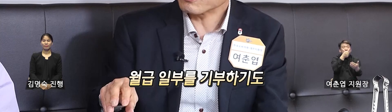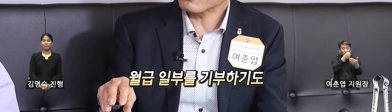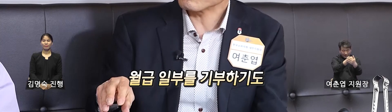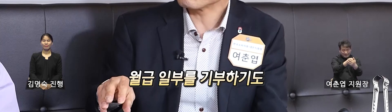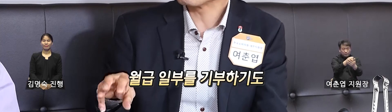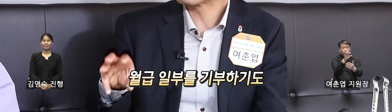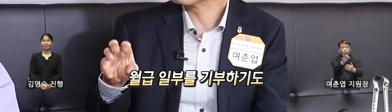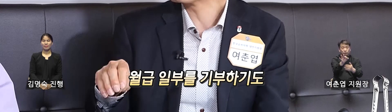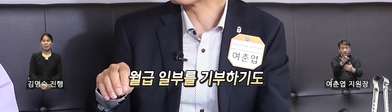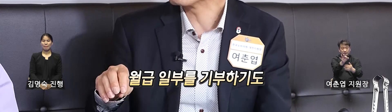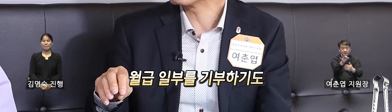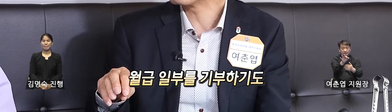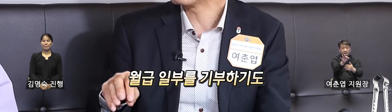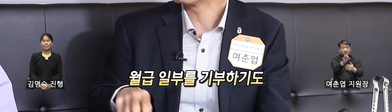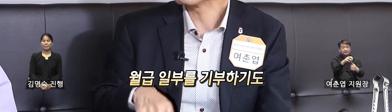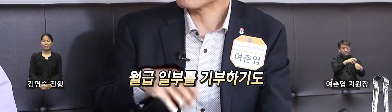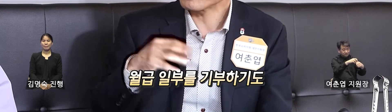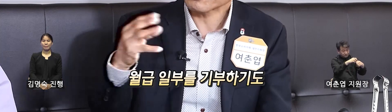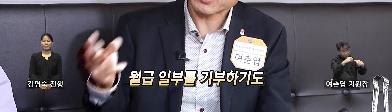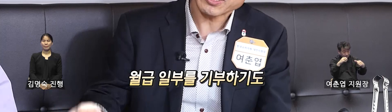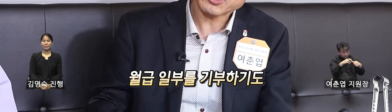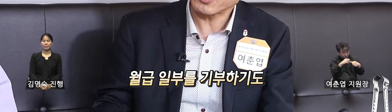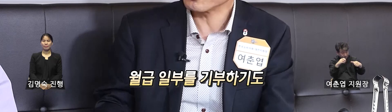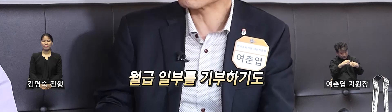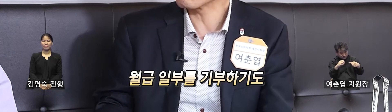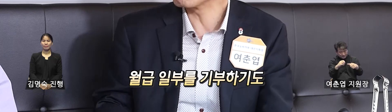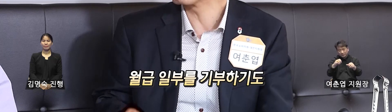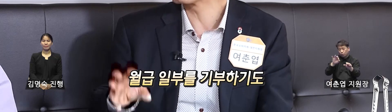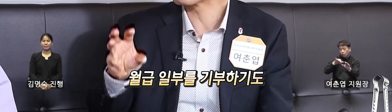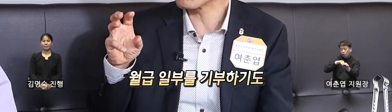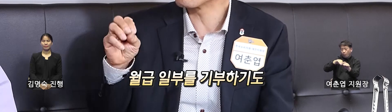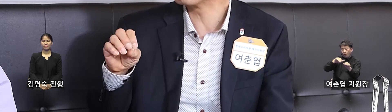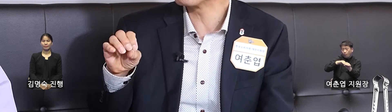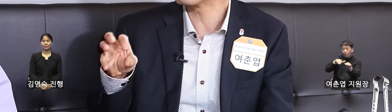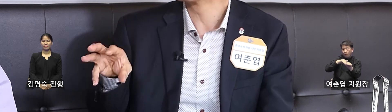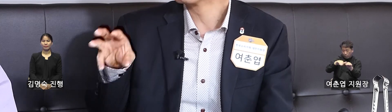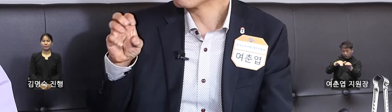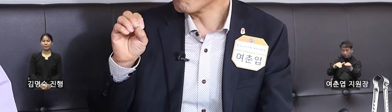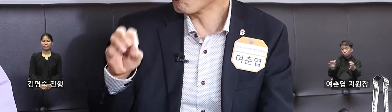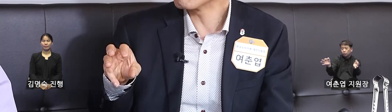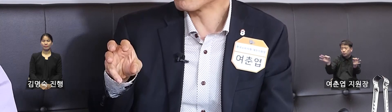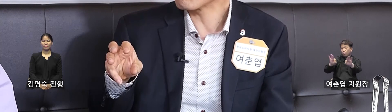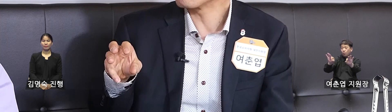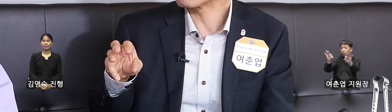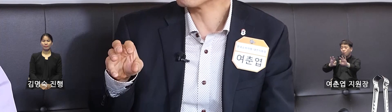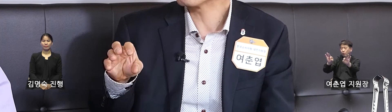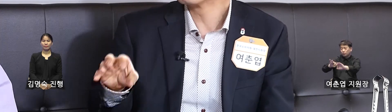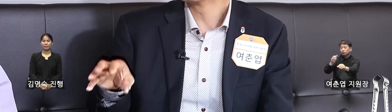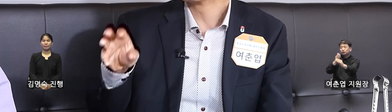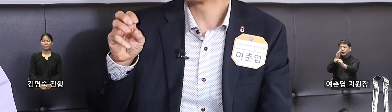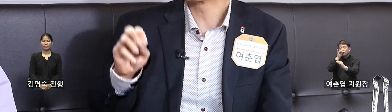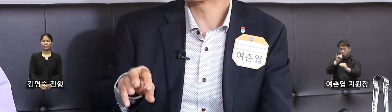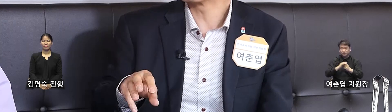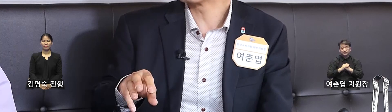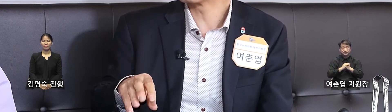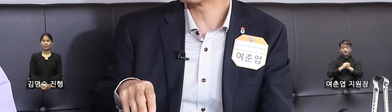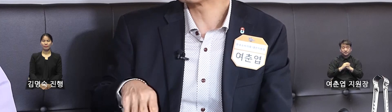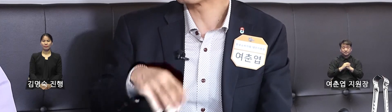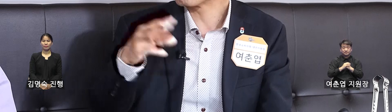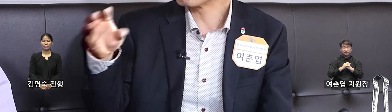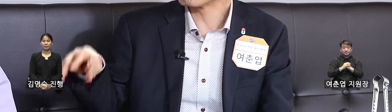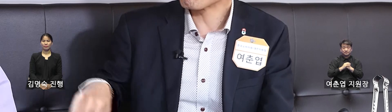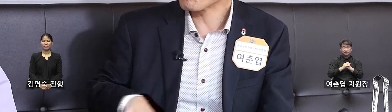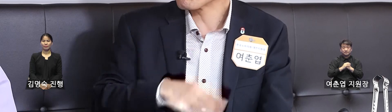그 금액을 이제 계좌이체를 내서 성금을 모금을 하고 있고요. 그